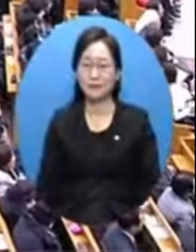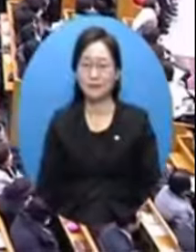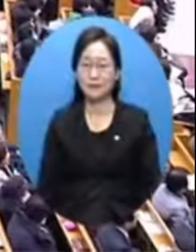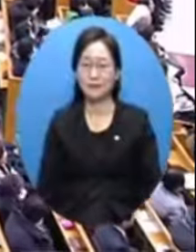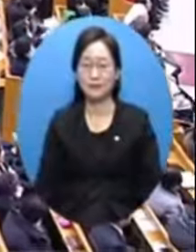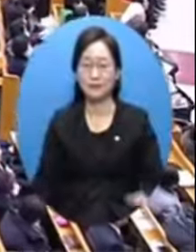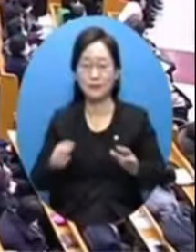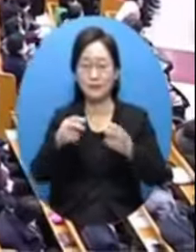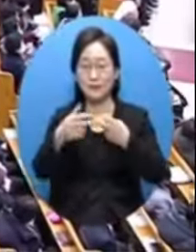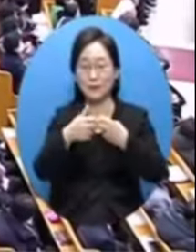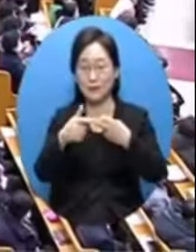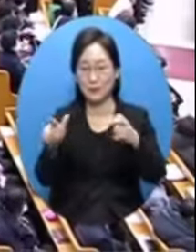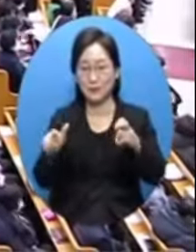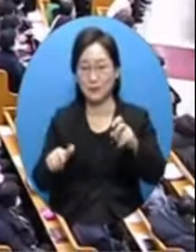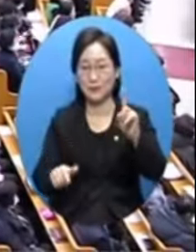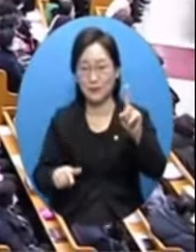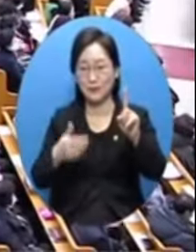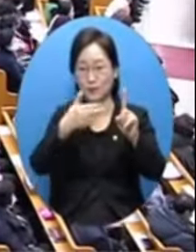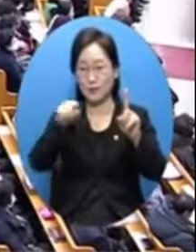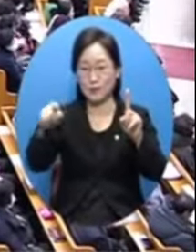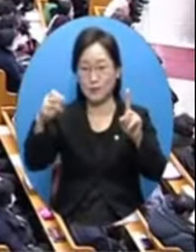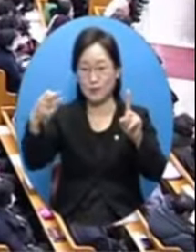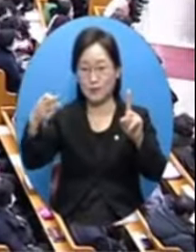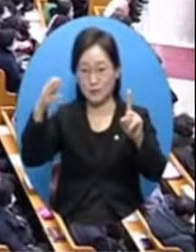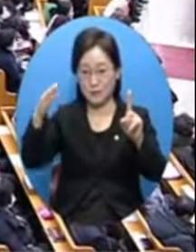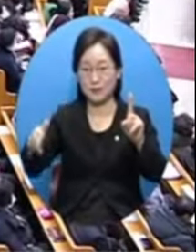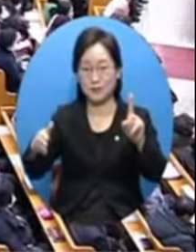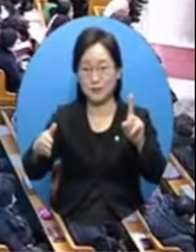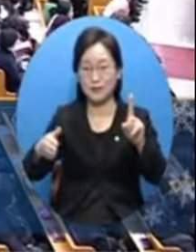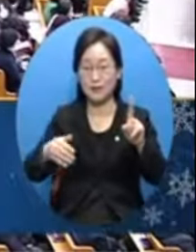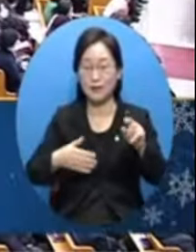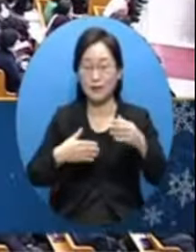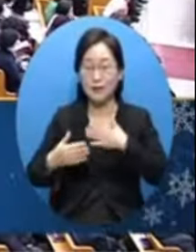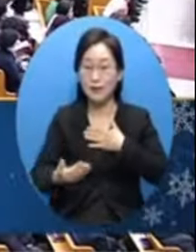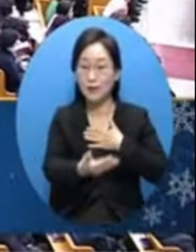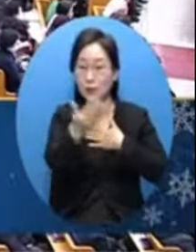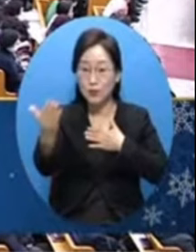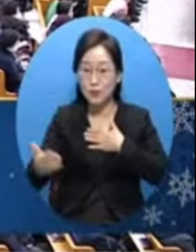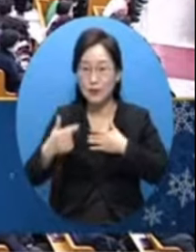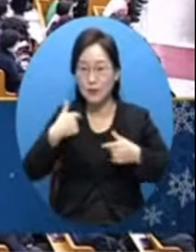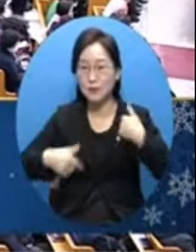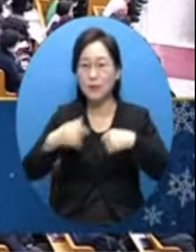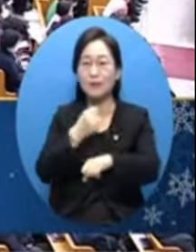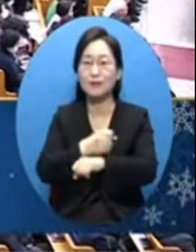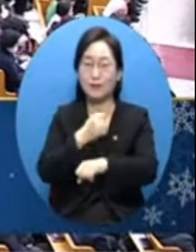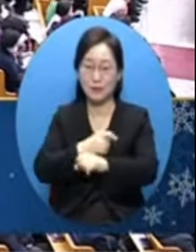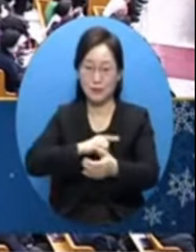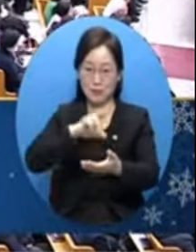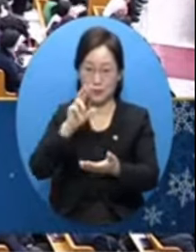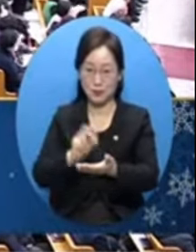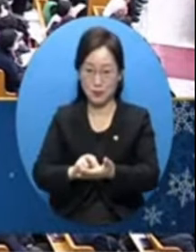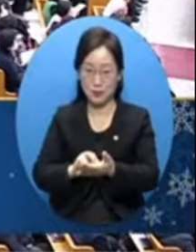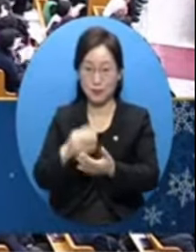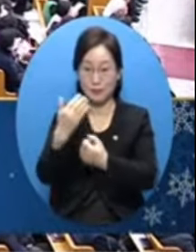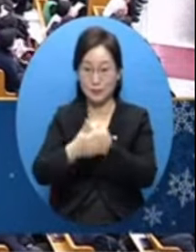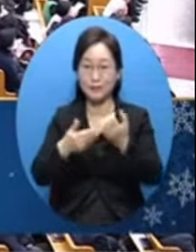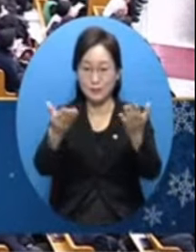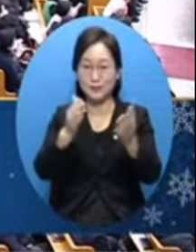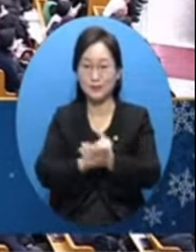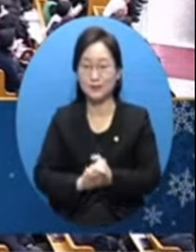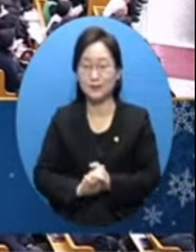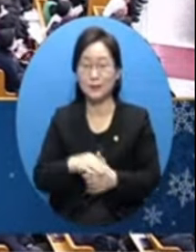오늘 마가복음 1장 9절로 13절 말씀 가지고 내가 너를 기뻐하노라 이같은 제목으로 말씀의 은혜를 나누기 원합니다